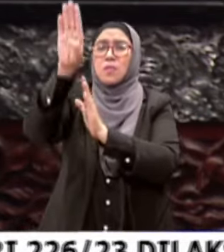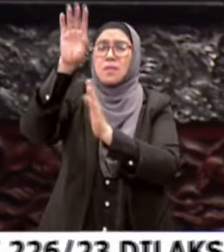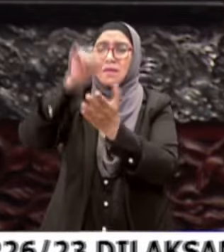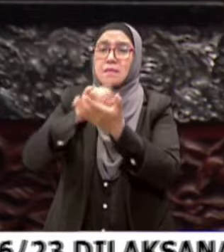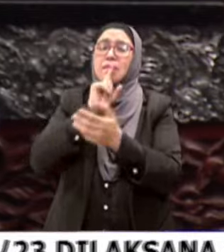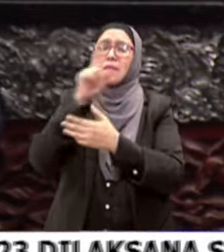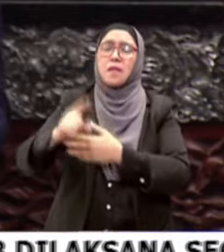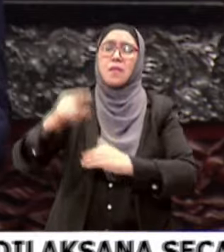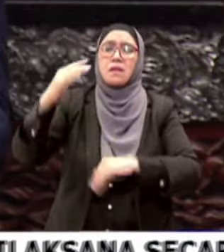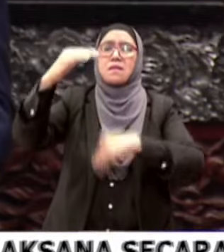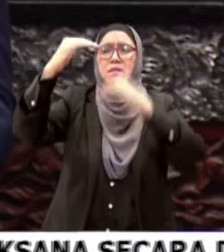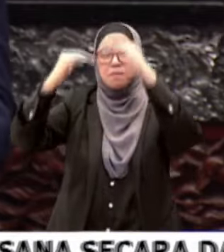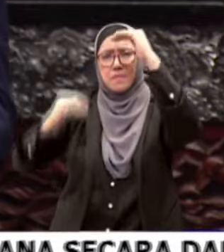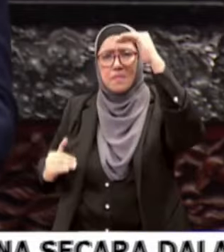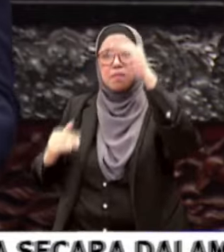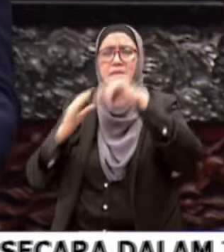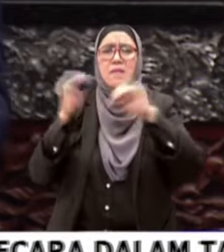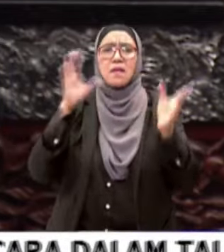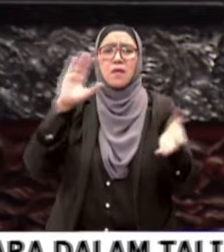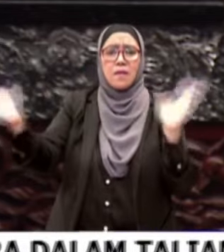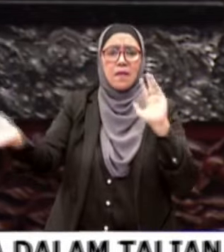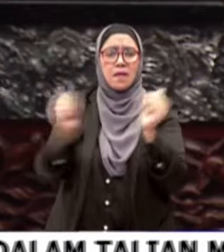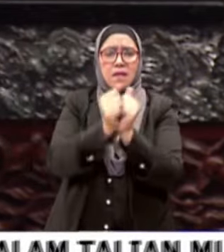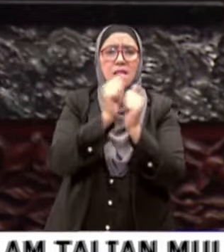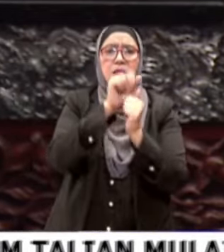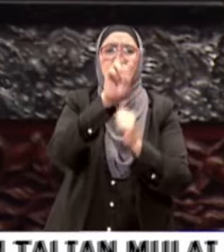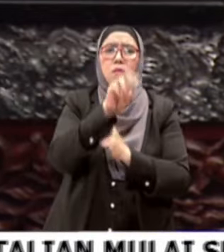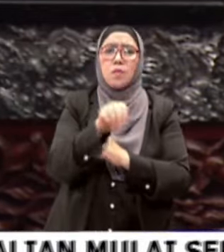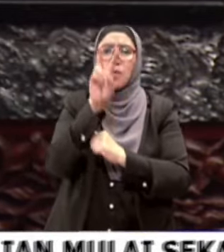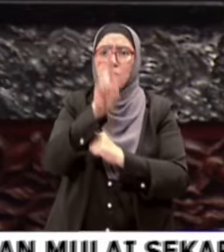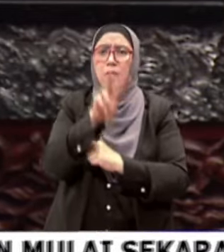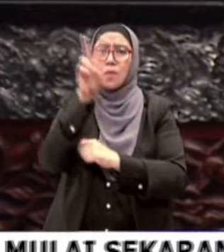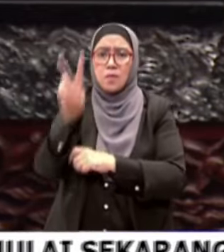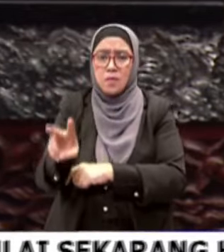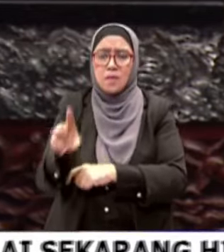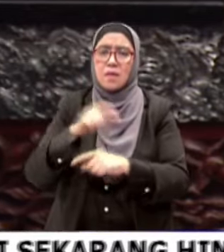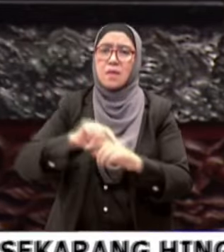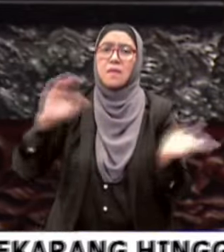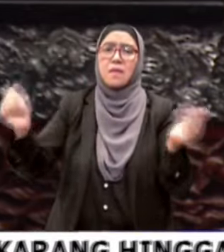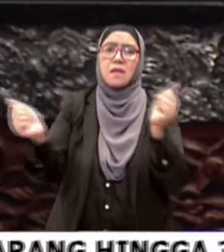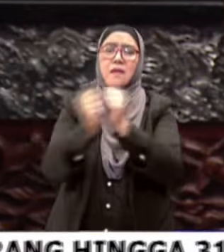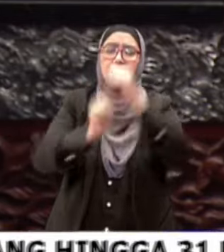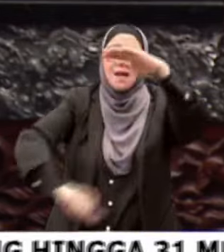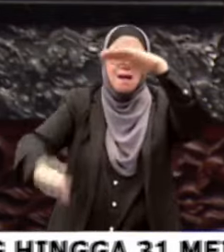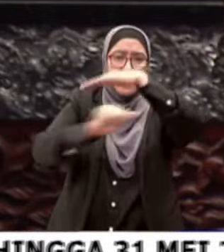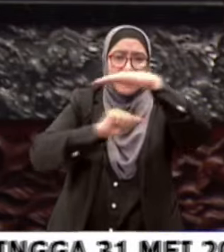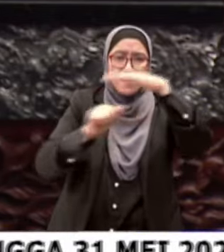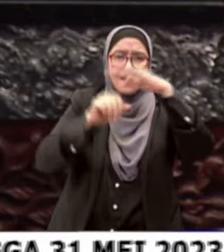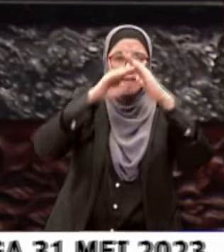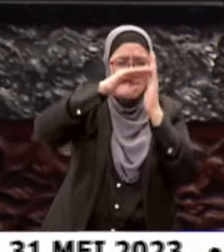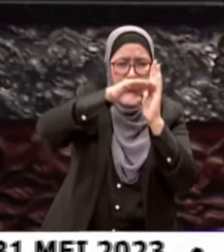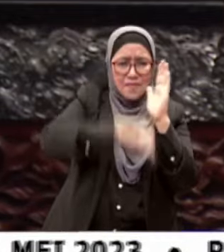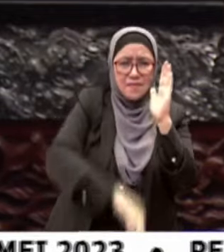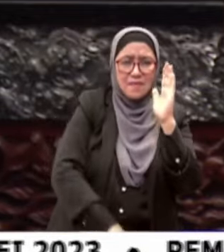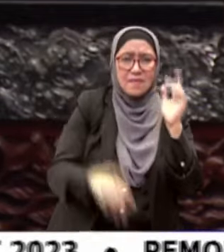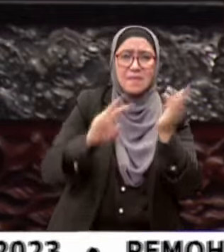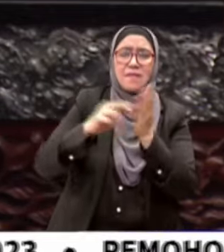bila dibanding dengan 20-22 dibanding asas yang gendah jadi nampak Lebih Tinggi lah